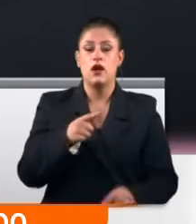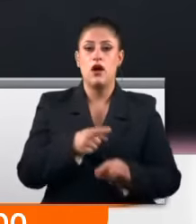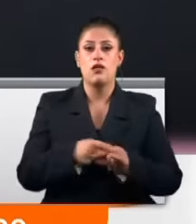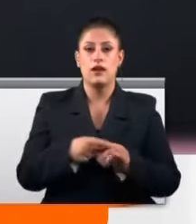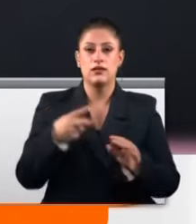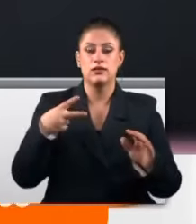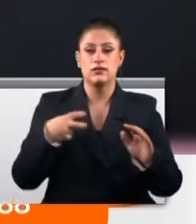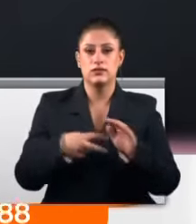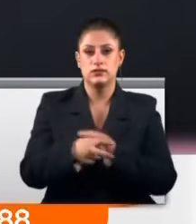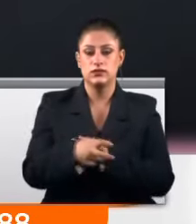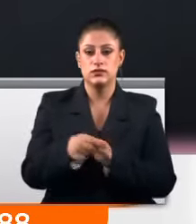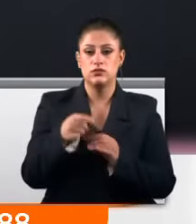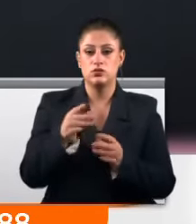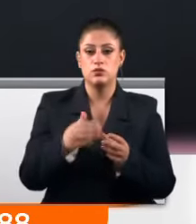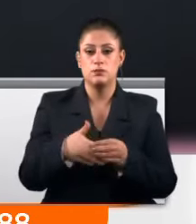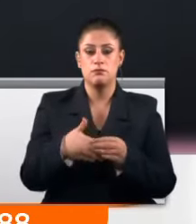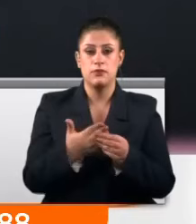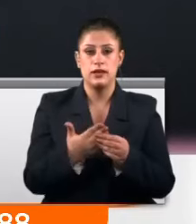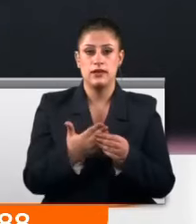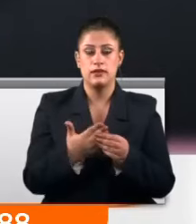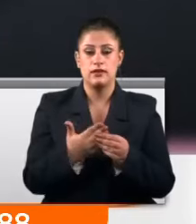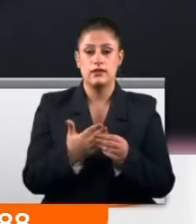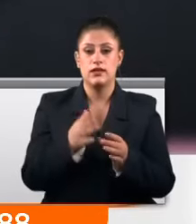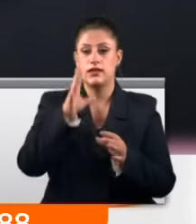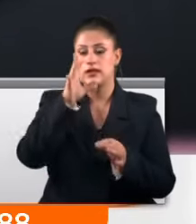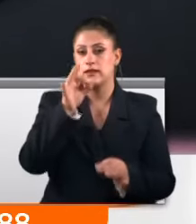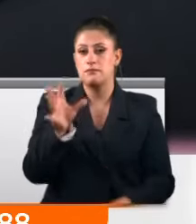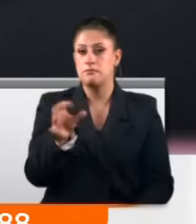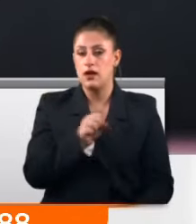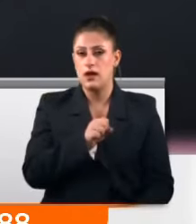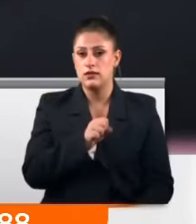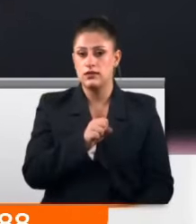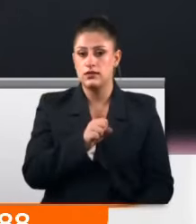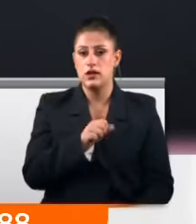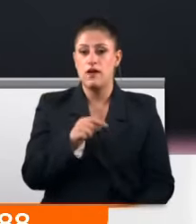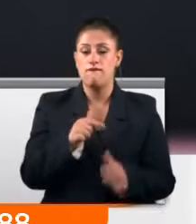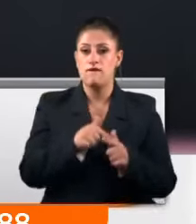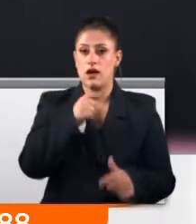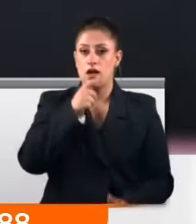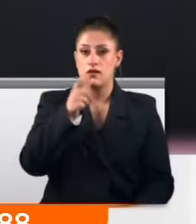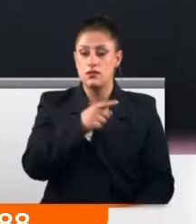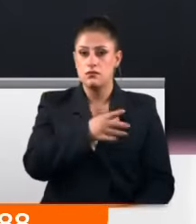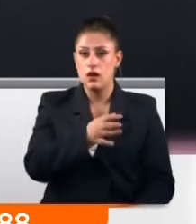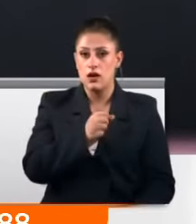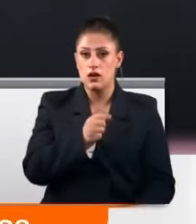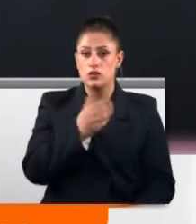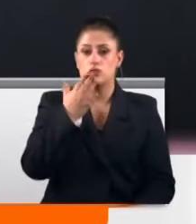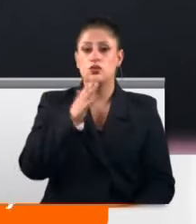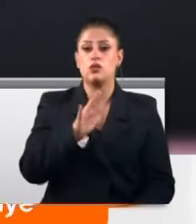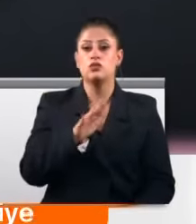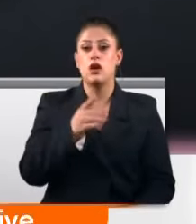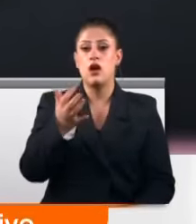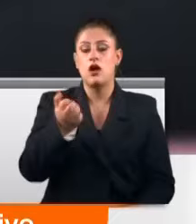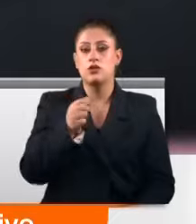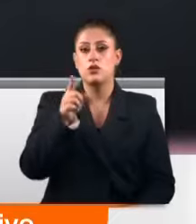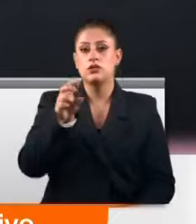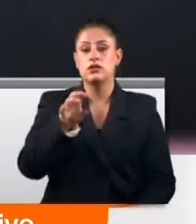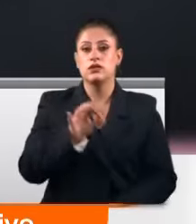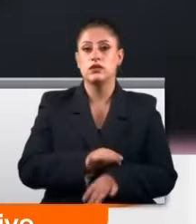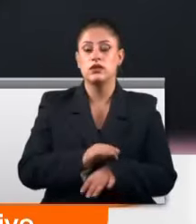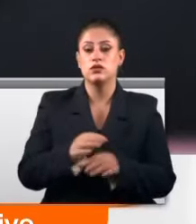Garı'ndan o bileti kim aldı? Fatih mi aldı? Aldıktan 18 dakika